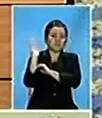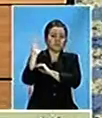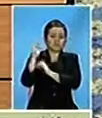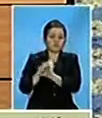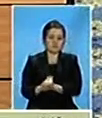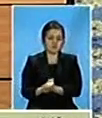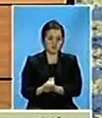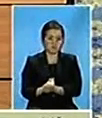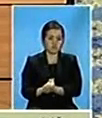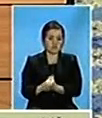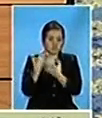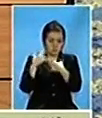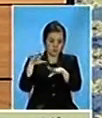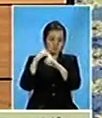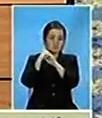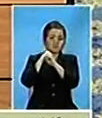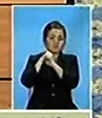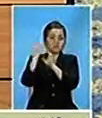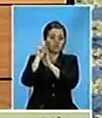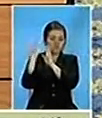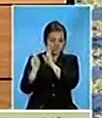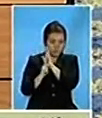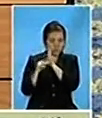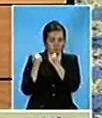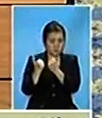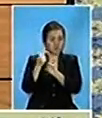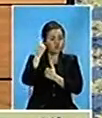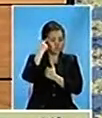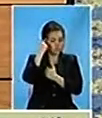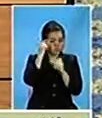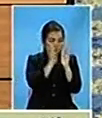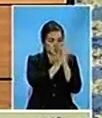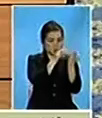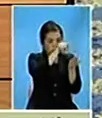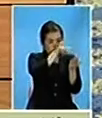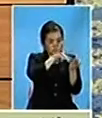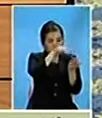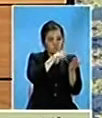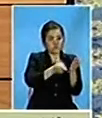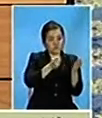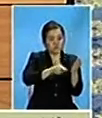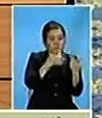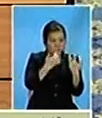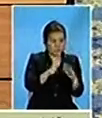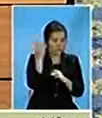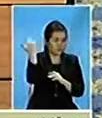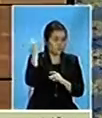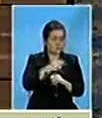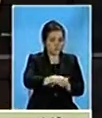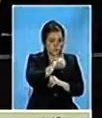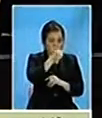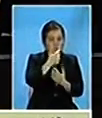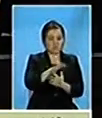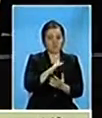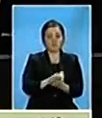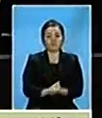ช้เฉพาะในกฎหมายฉบับนี้นะครับผมเห็นว่าร่างเดิมมีความเหมาะสมแล้วกราบขอบพระคุณครับ ท่านวิรวิทย์ครับ